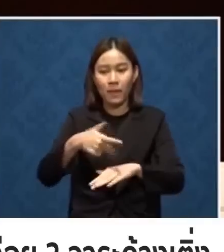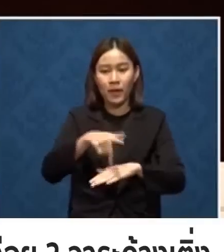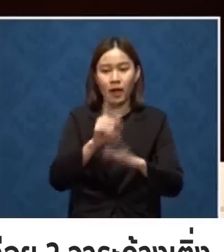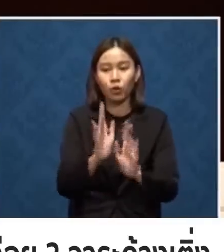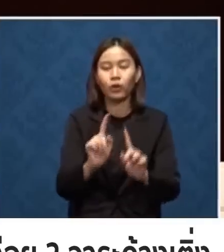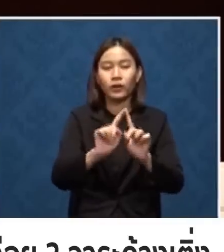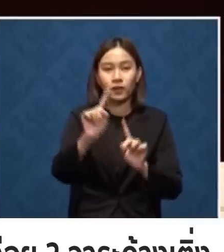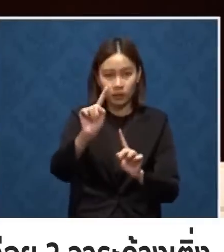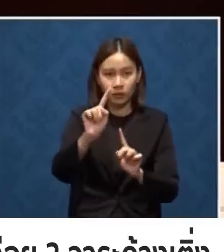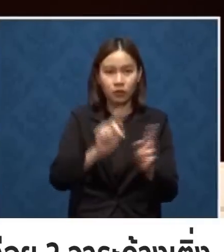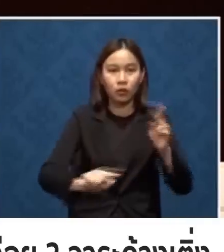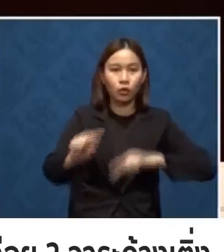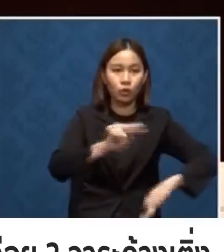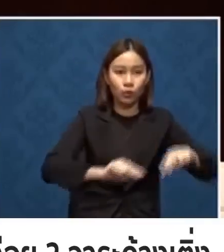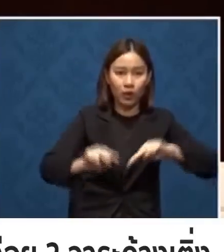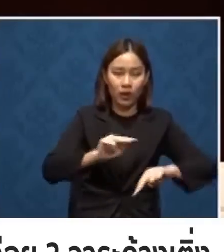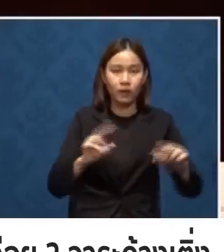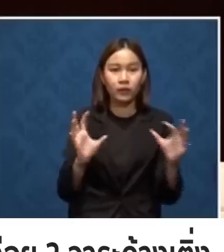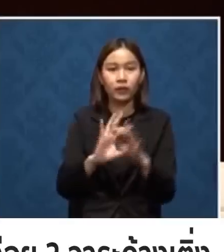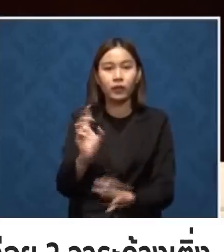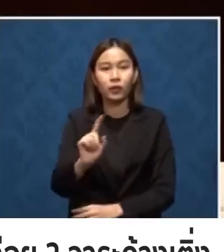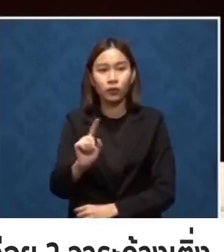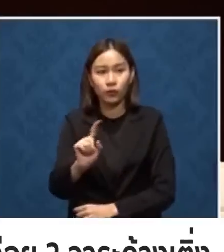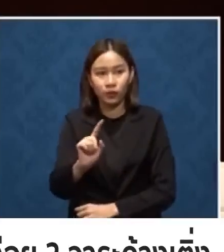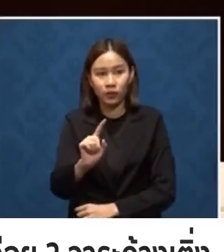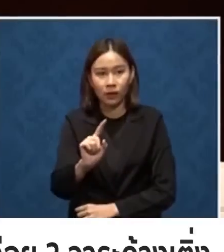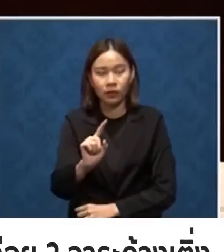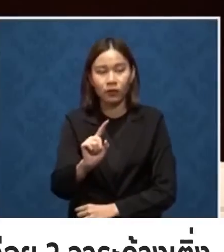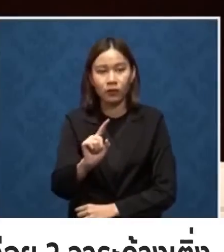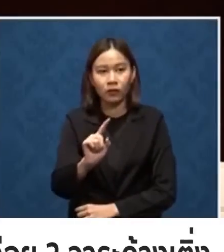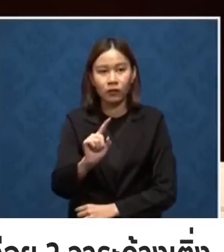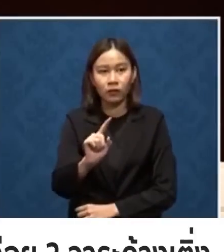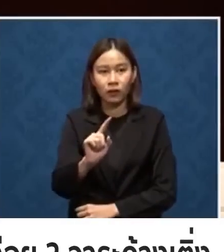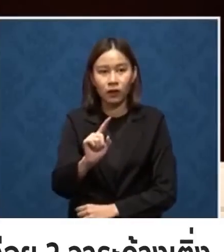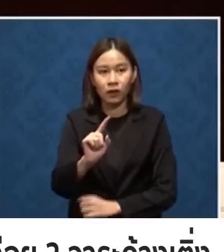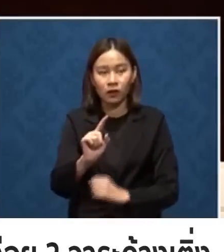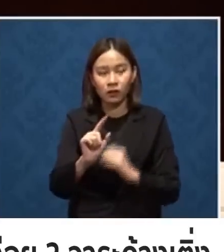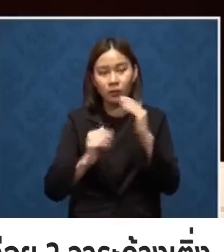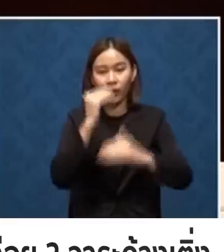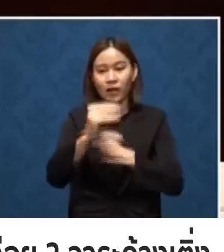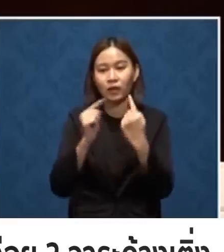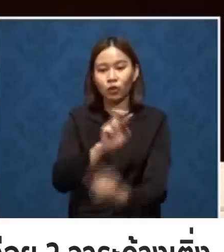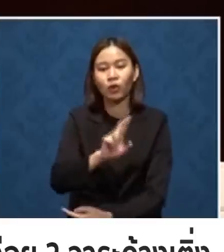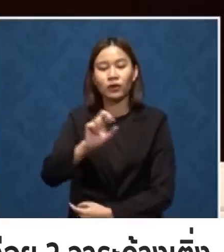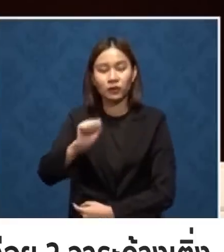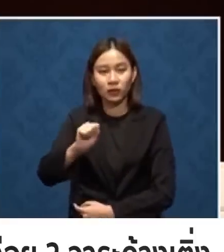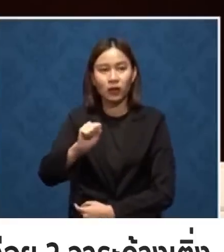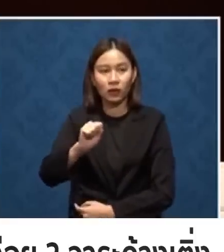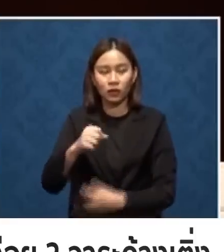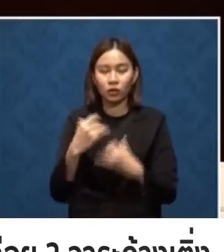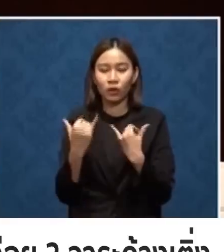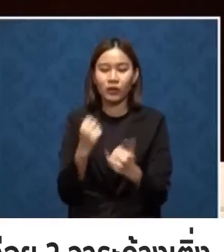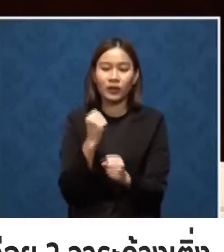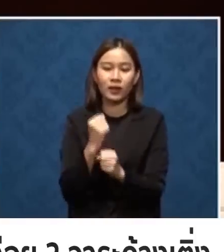อกว่าเสนอยติปากเปล่าฮะตามข้อบังคับการประชุมรัฐสภาข้อที่